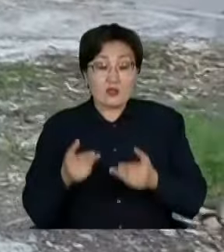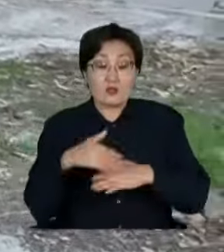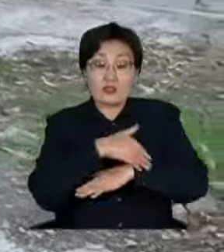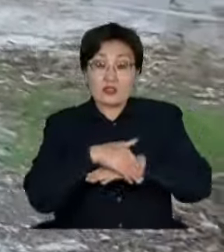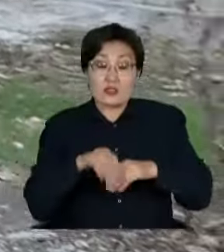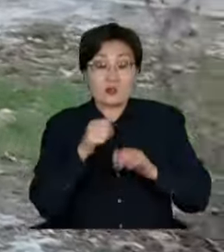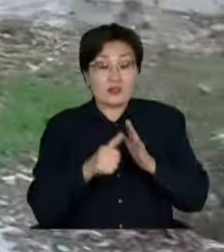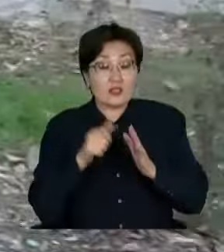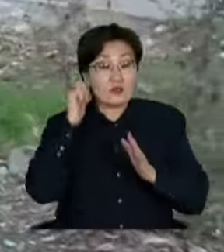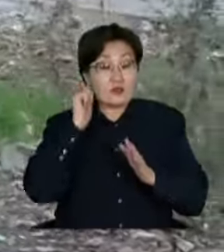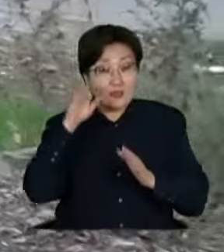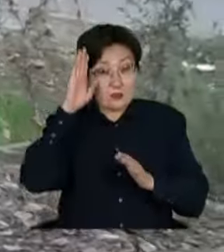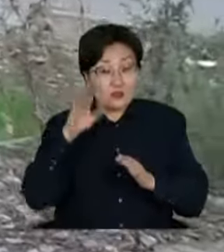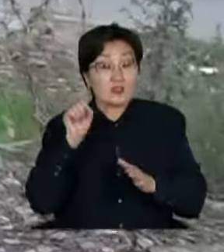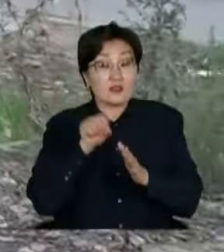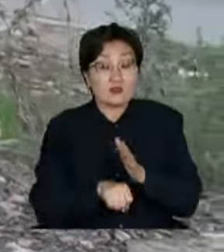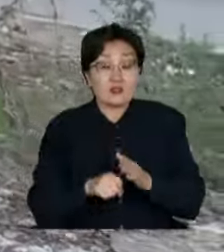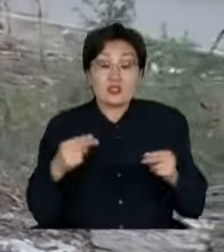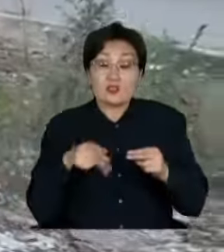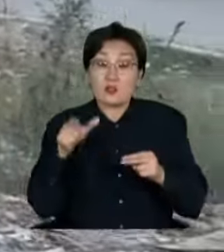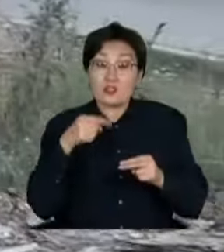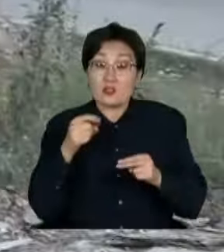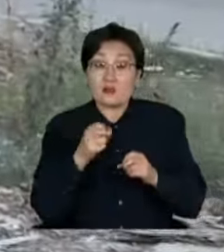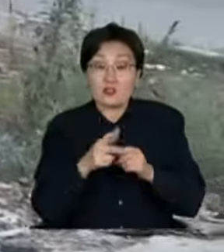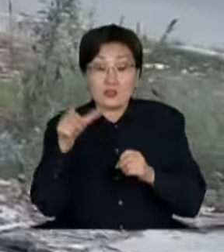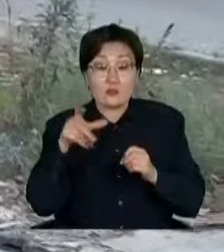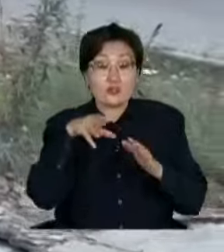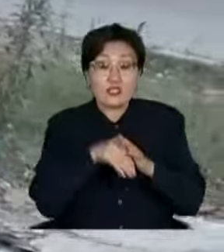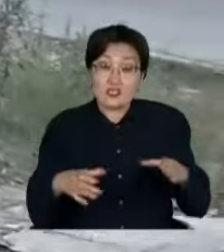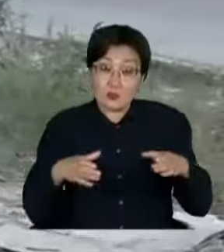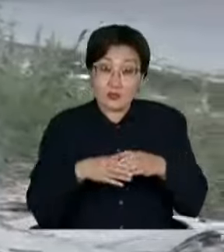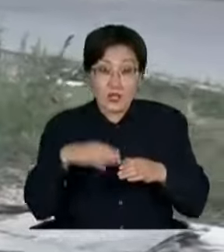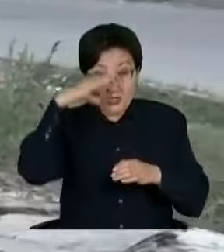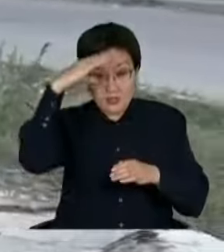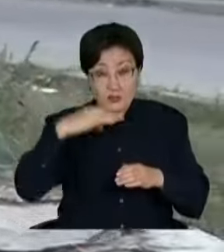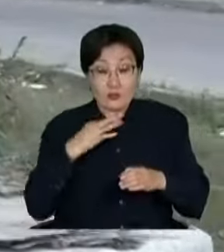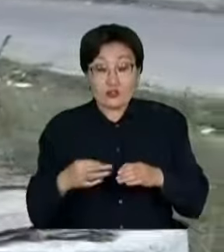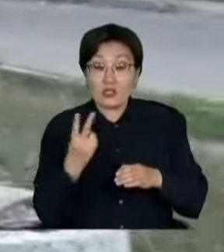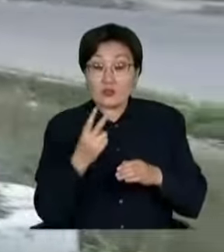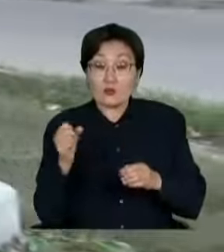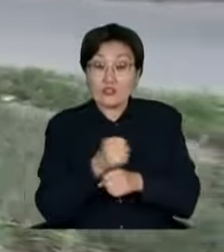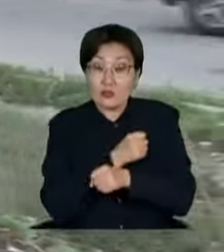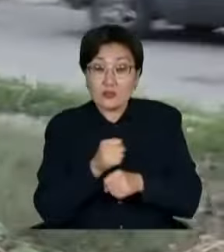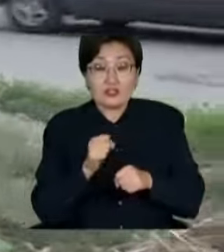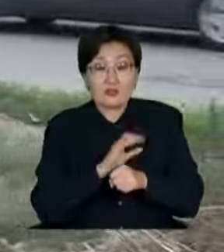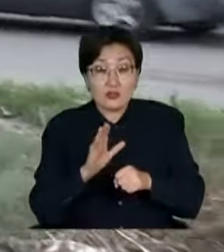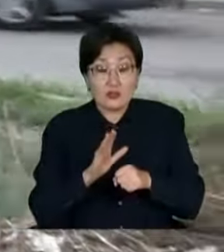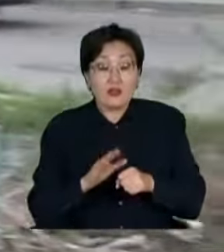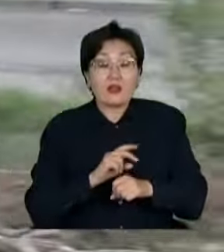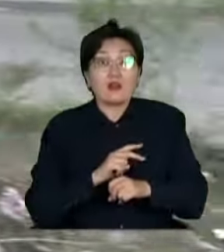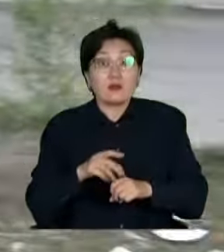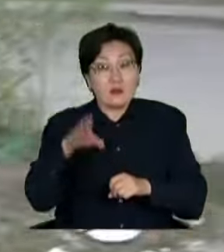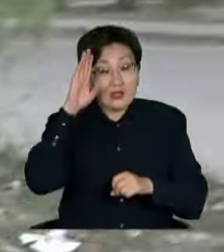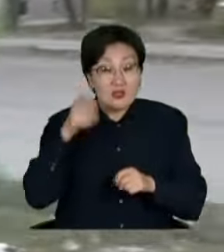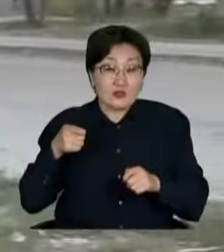көшеде 16 жасар Шерзаттың өмірі қиылды. Куәгерлердің сөзінше 13 адамнан тұратын топ әкелі балалы азаматтарды ұрып соғып қана қоймай, марқұмға